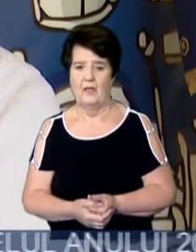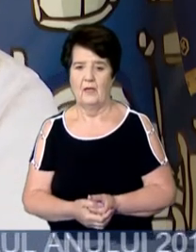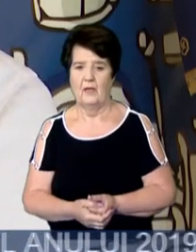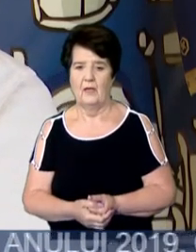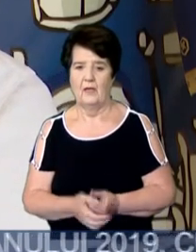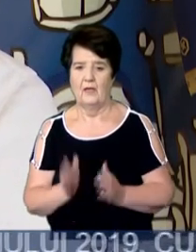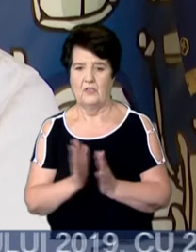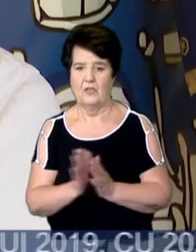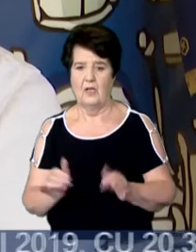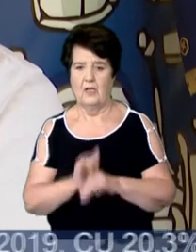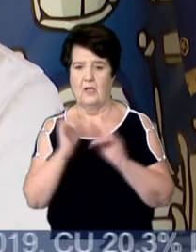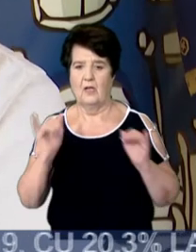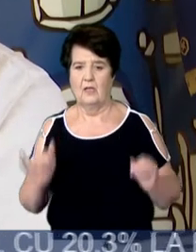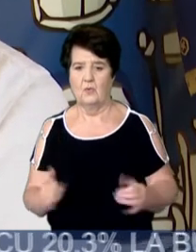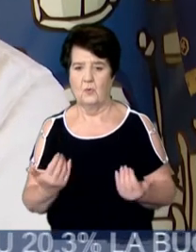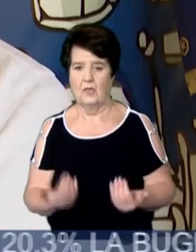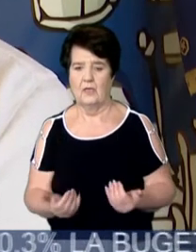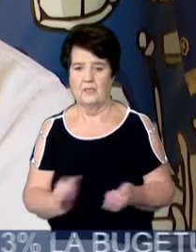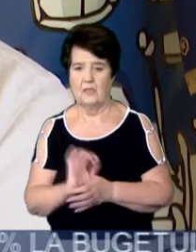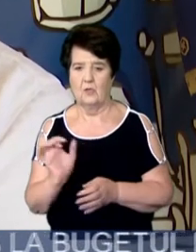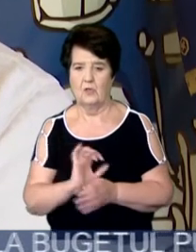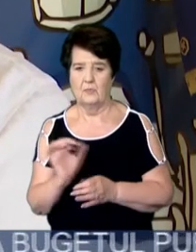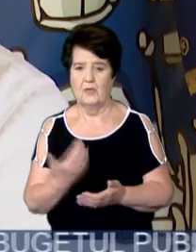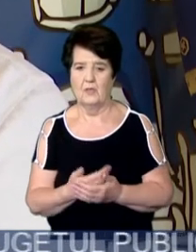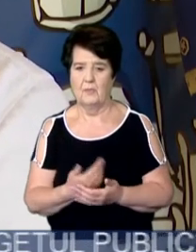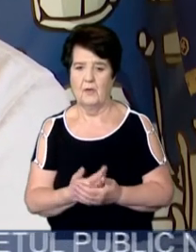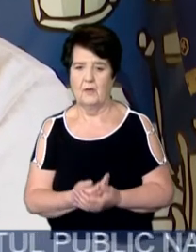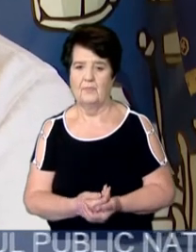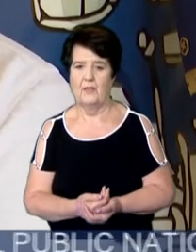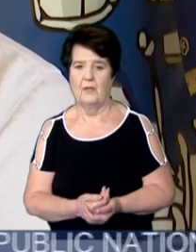Da, cererea a crescut. Astăzi noi transportăm